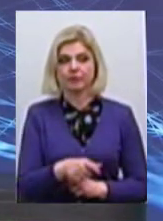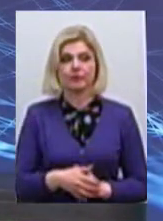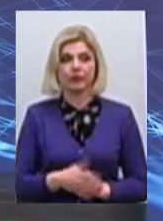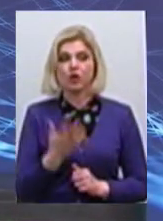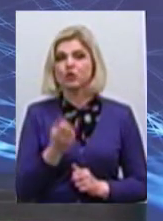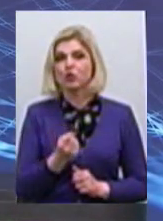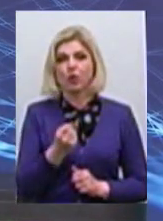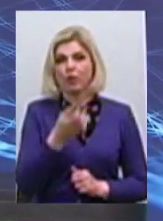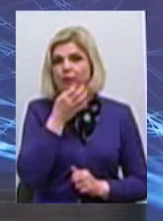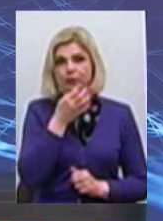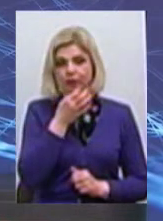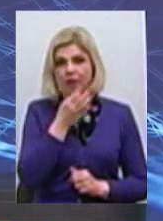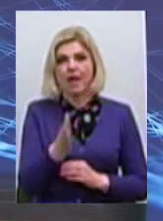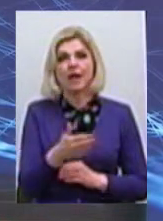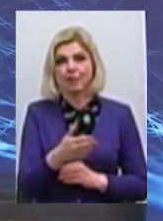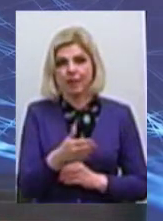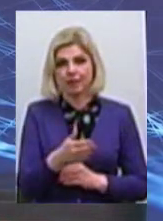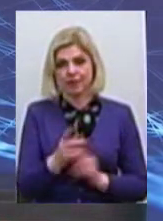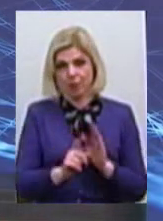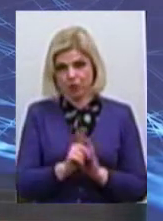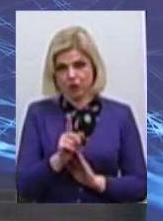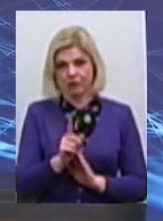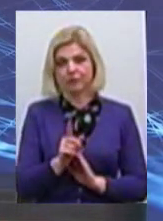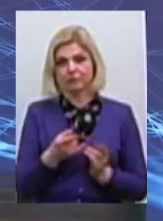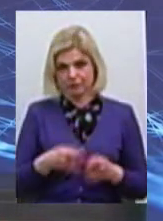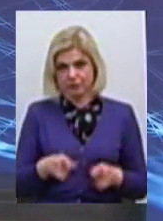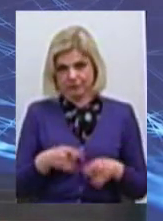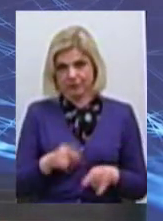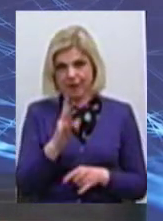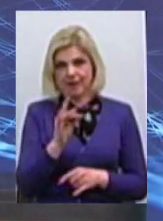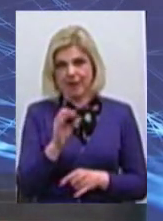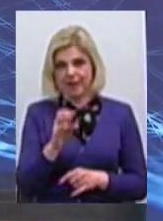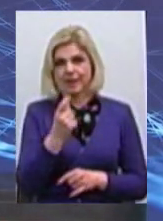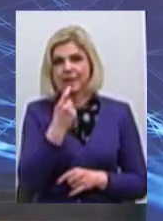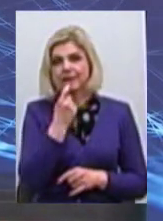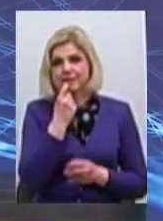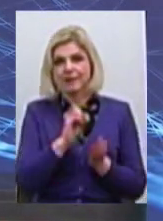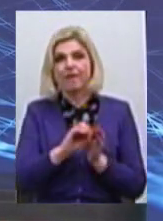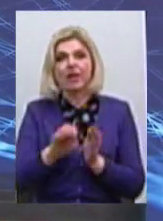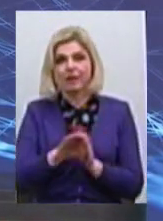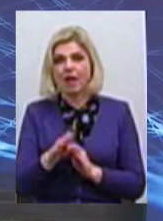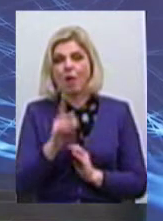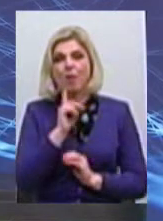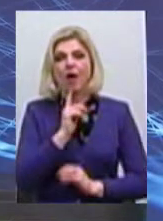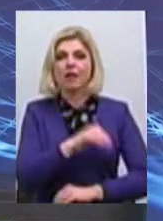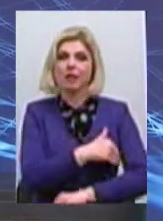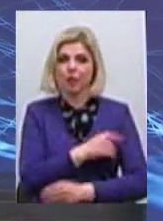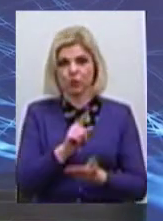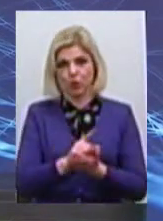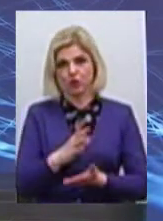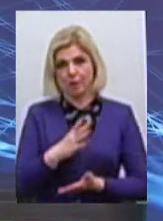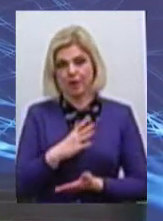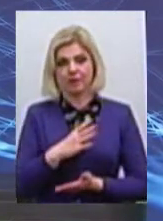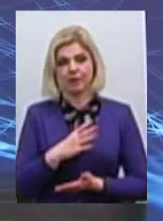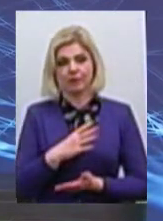ще не дозволяє рибі почати повноцінний нерест, відкладання ікри. Для цього температура повинна, ну, для тої ж